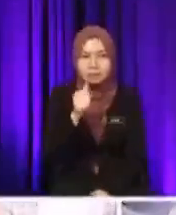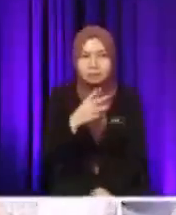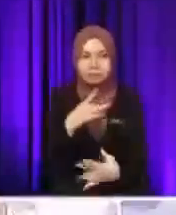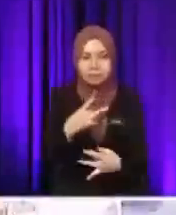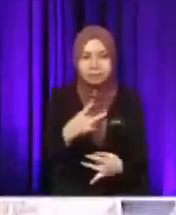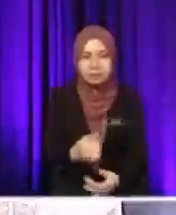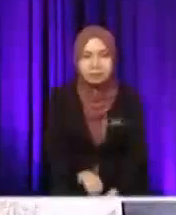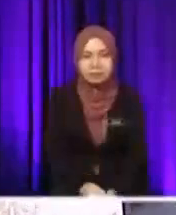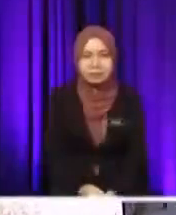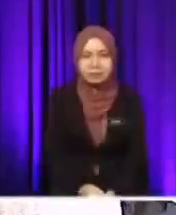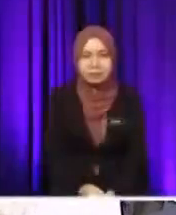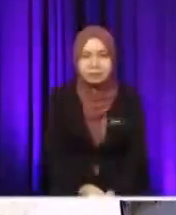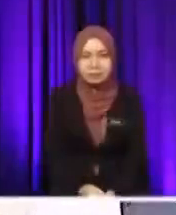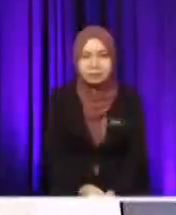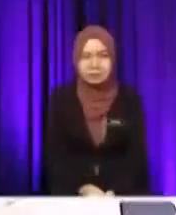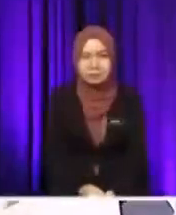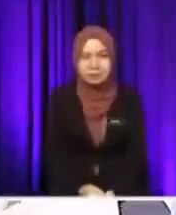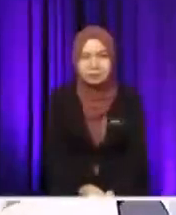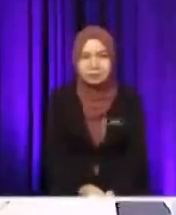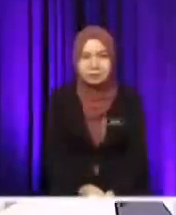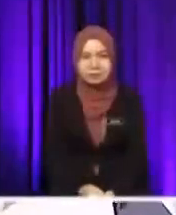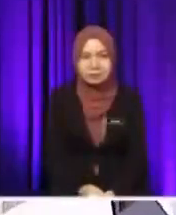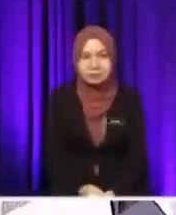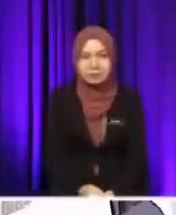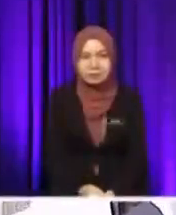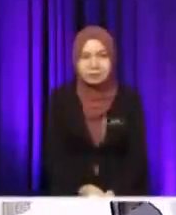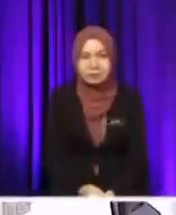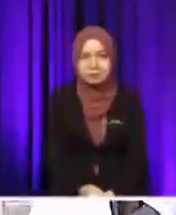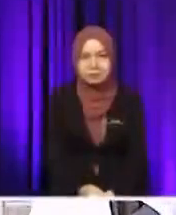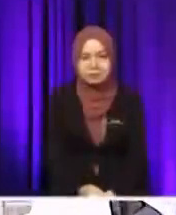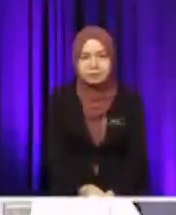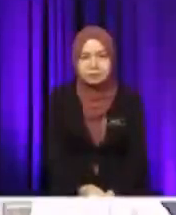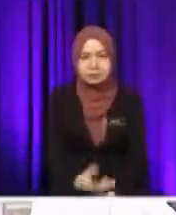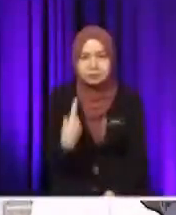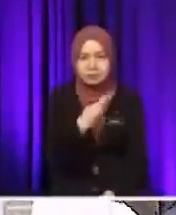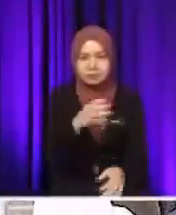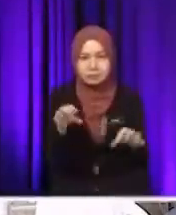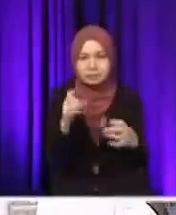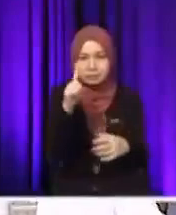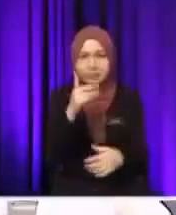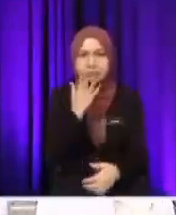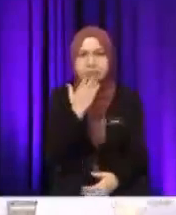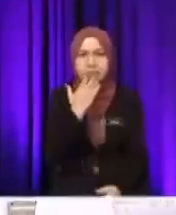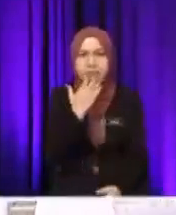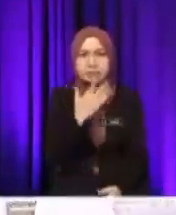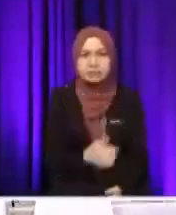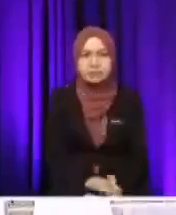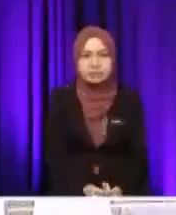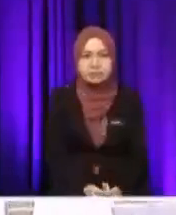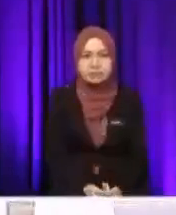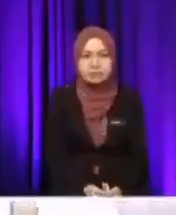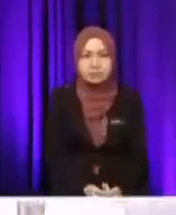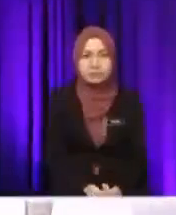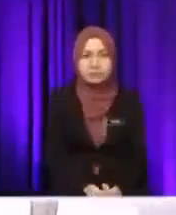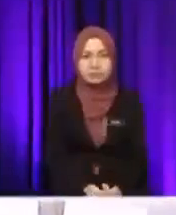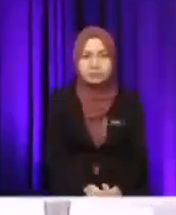pink. Boleh lah. Adam nak biru tau. Adam ambil biru. Kita memang akan buat satu warna je, bang. Satu warna je. Sebab kita pakai satu bika saja.